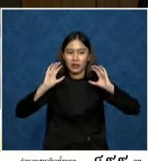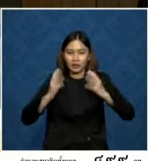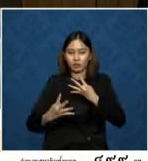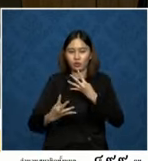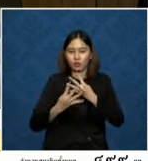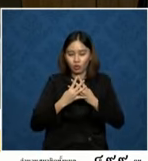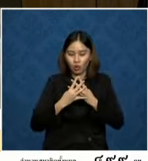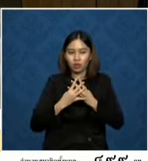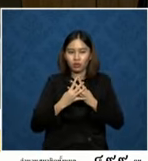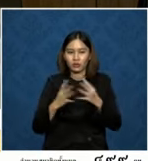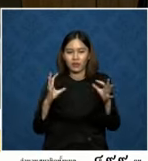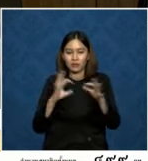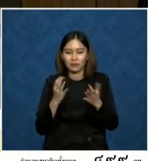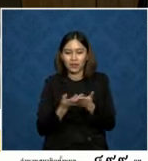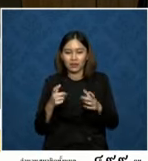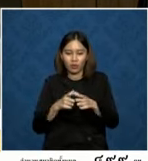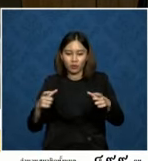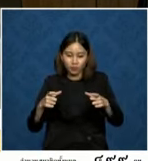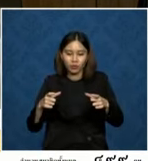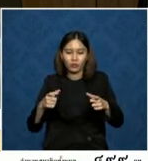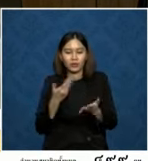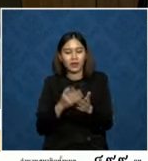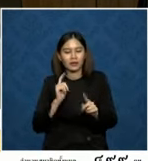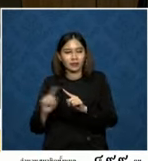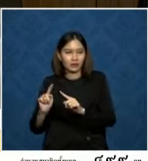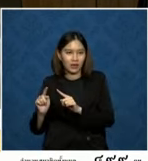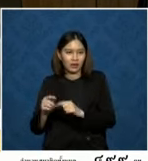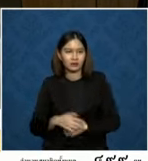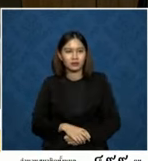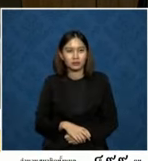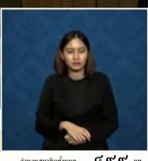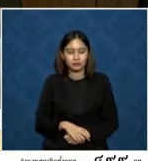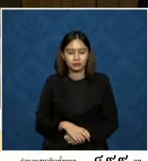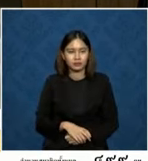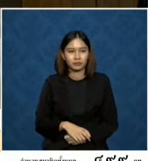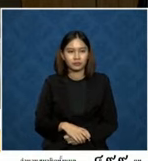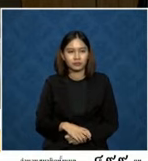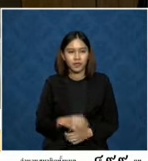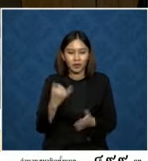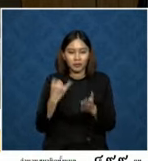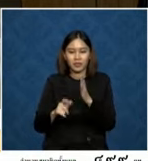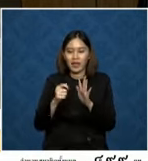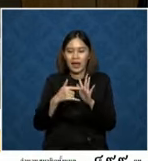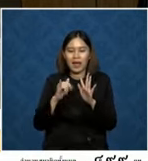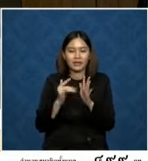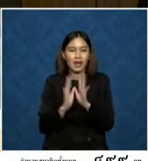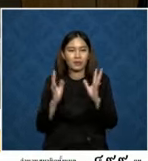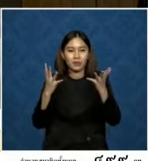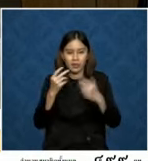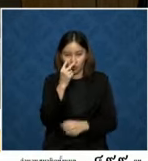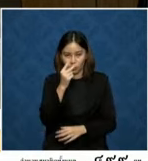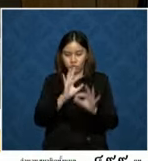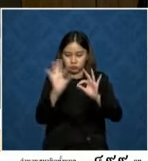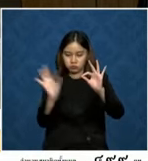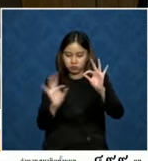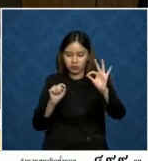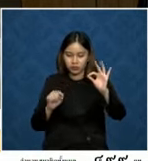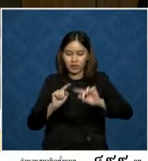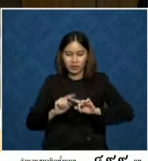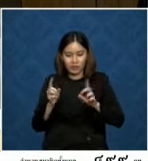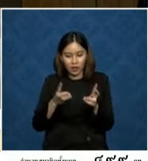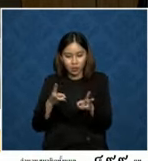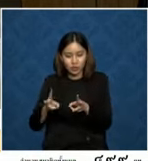ไม่ดำเนินการชำระหนี้และในเรื่องความผิดเกี่ยวกับการเช็คไม่เข้าลักษณะของทฤษฎีความผิดทางอาญาเลยผมเห็นด้วยหลักการนะครับแต่ในส่วนของ